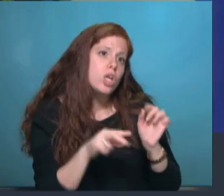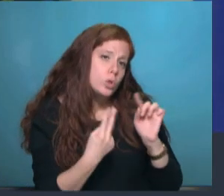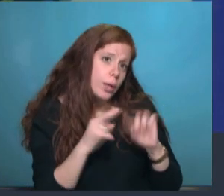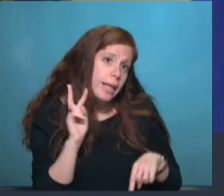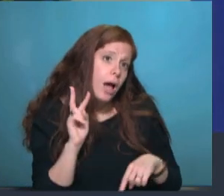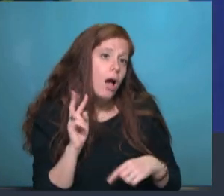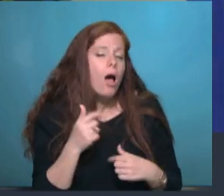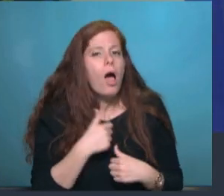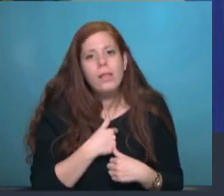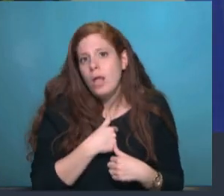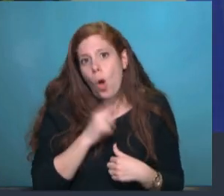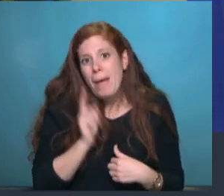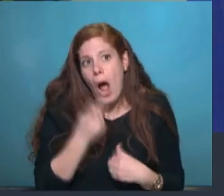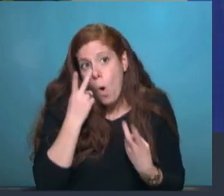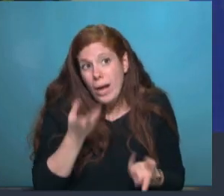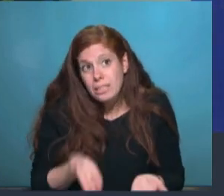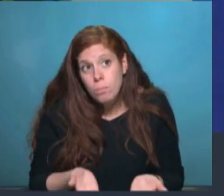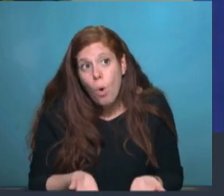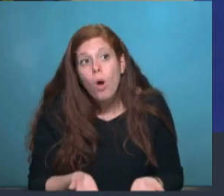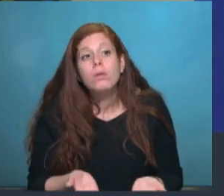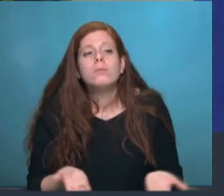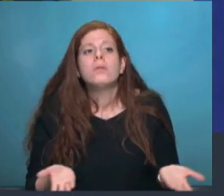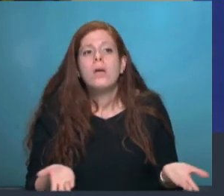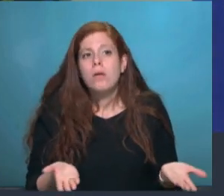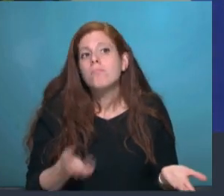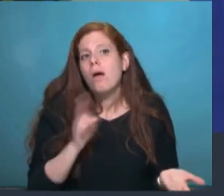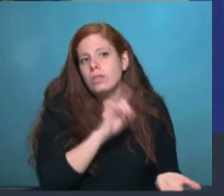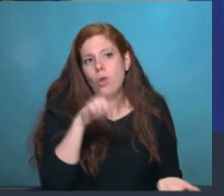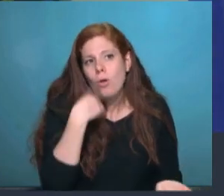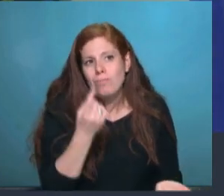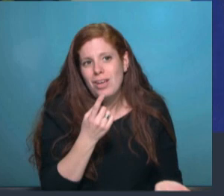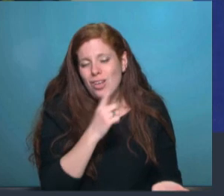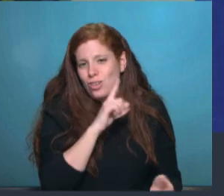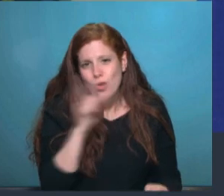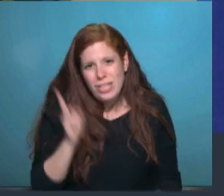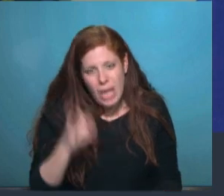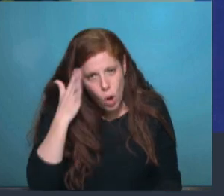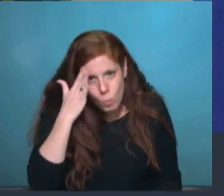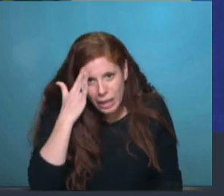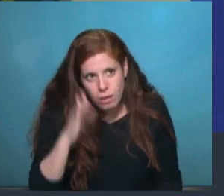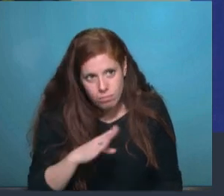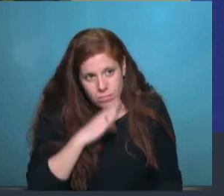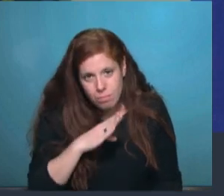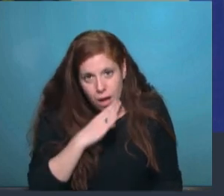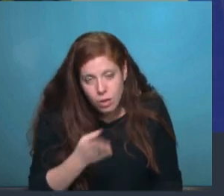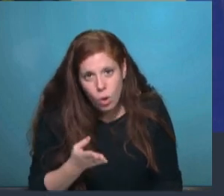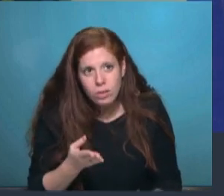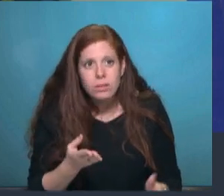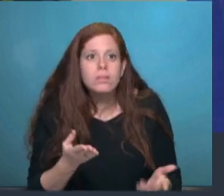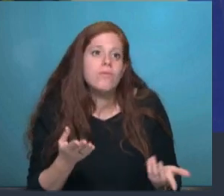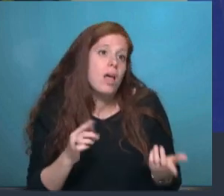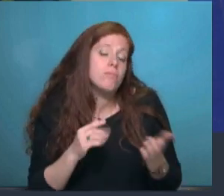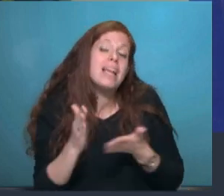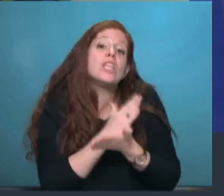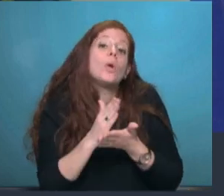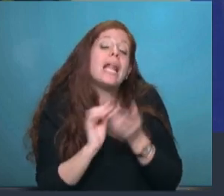don't necessarily see it here, you know, but it doesn't mean that one shouldn't be aware. of the issues and prepared